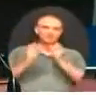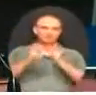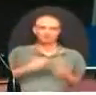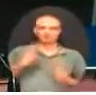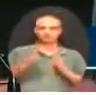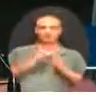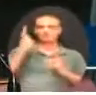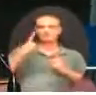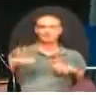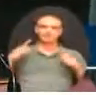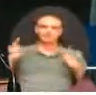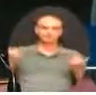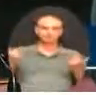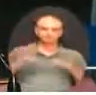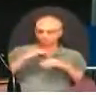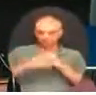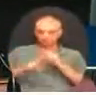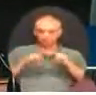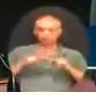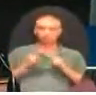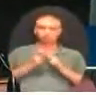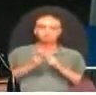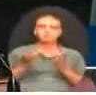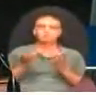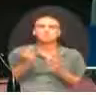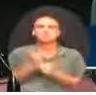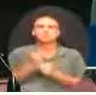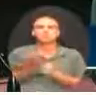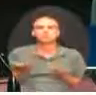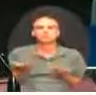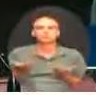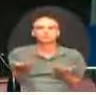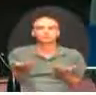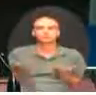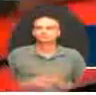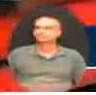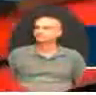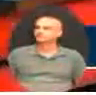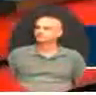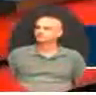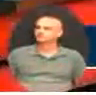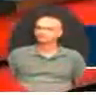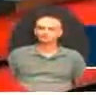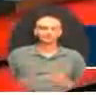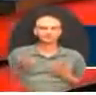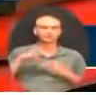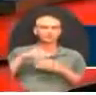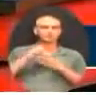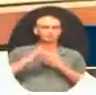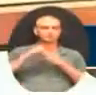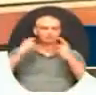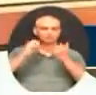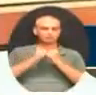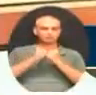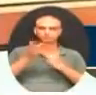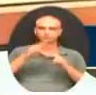זה חוויה של פעם בחיים. אז בסוף לא נשארים כרטיסים, אז מה עשינו בזה? אז איפה נכנס משרד התרבות